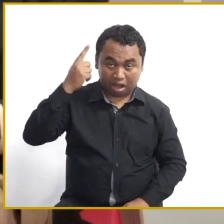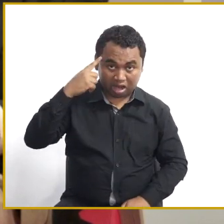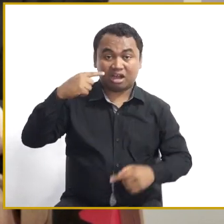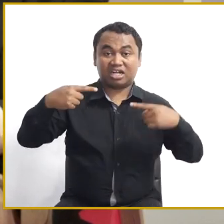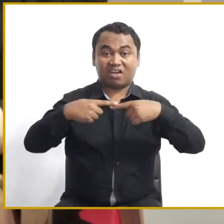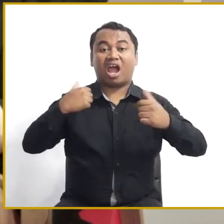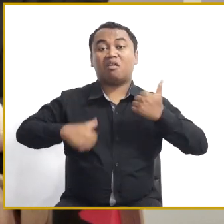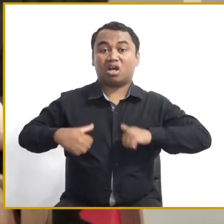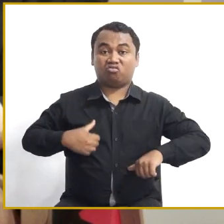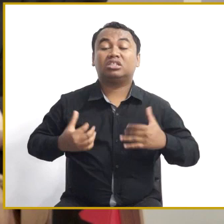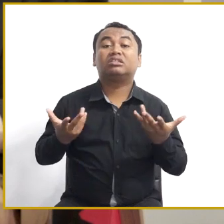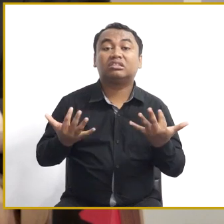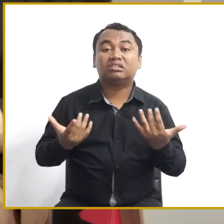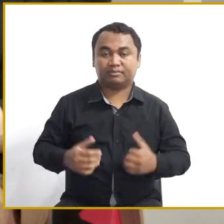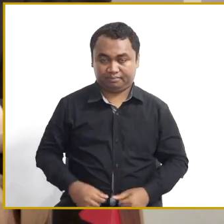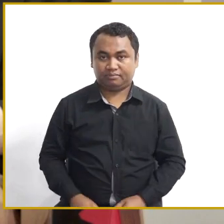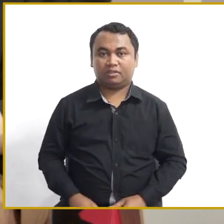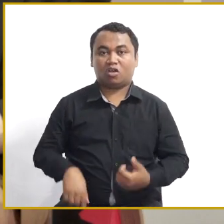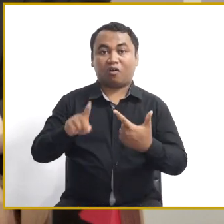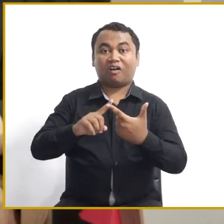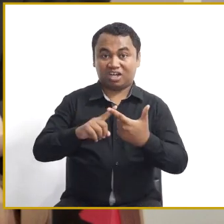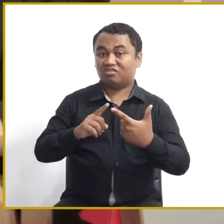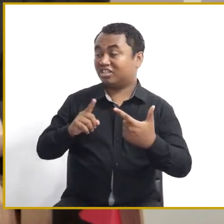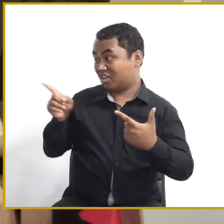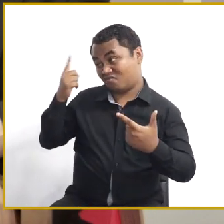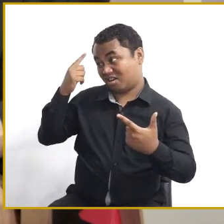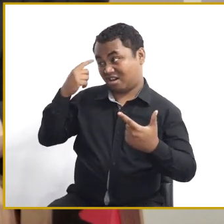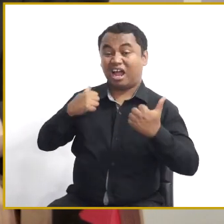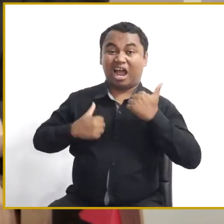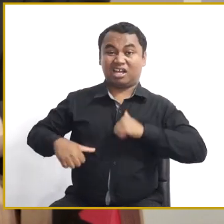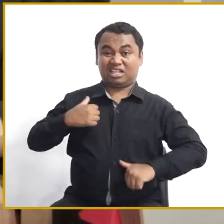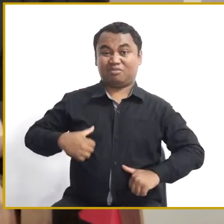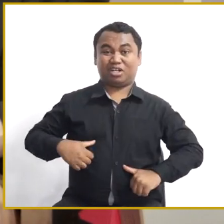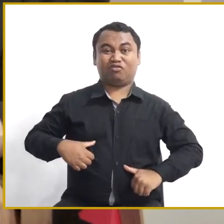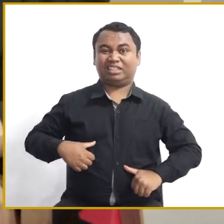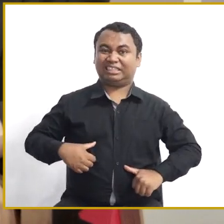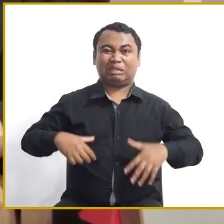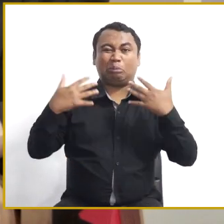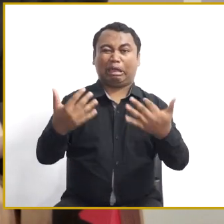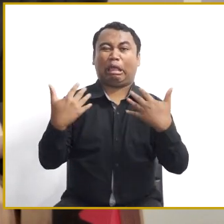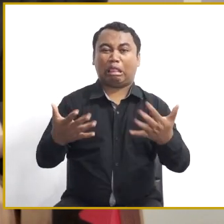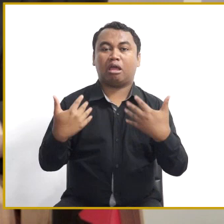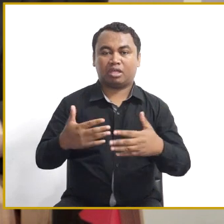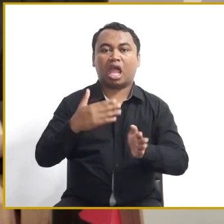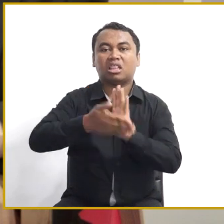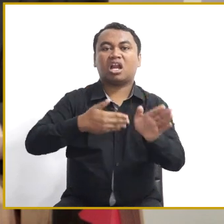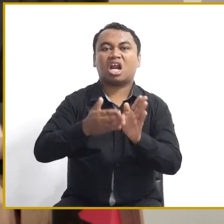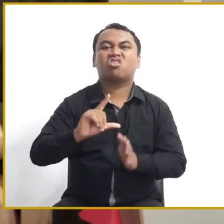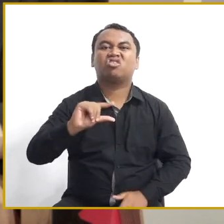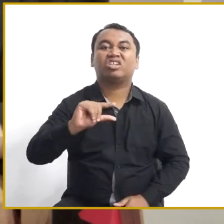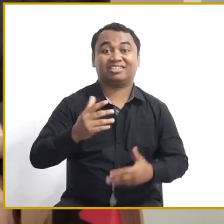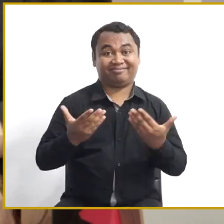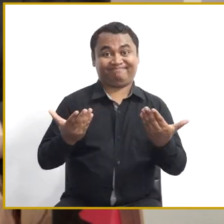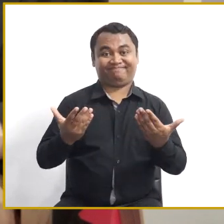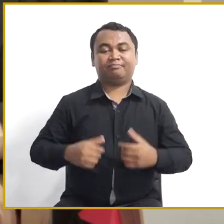Armanana fantatrao ihany koa nefa fa ny mponina any ambany vohitra de maro lavitra no ny mponina aty andrenivohitra